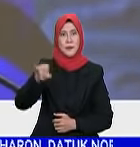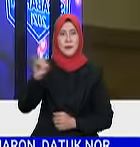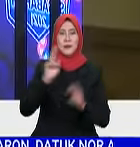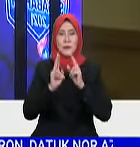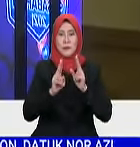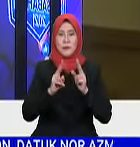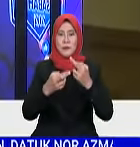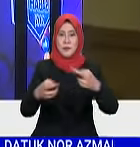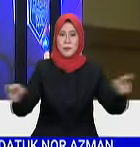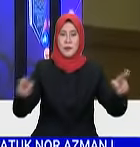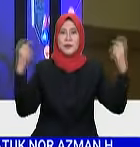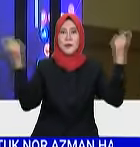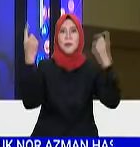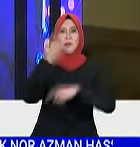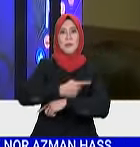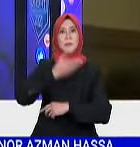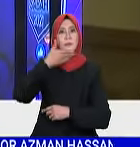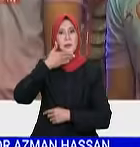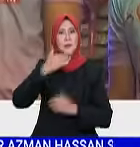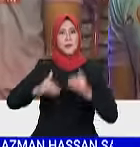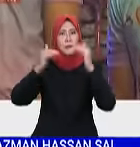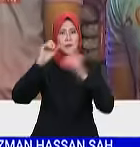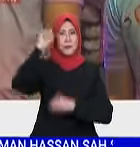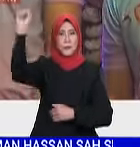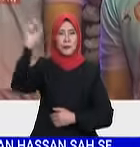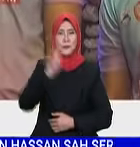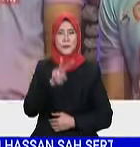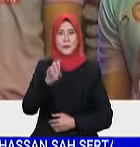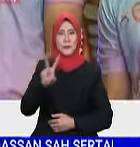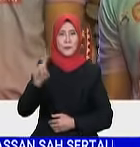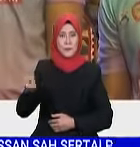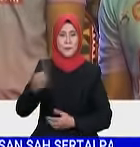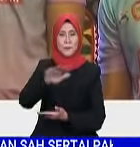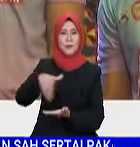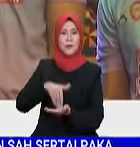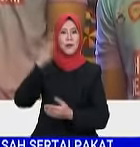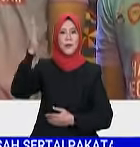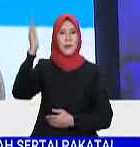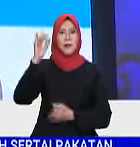ketika merasmikan sambutan Hari Belia Peringkat Negeri Sabah 2021